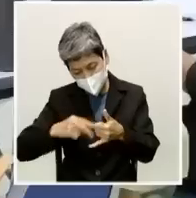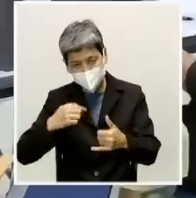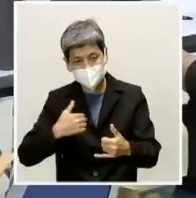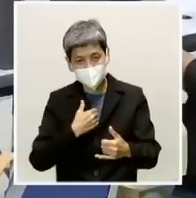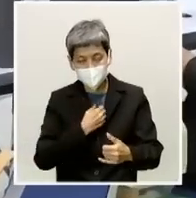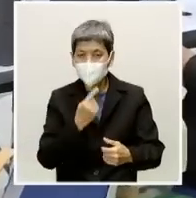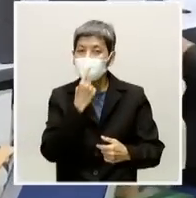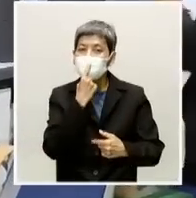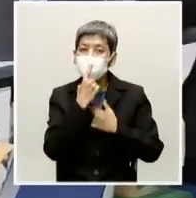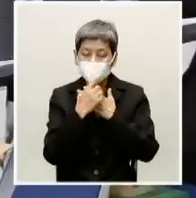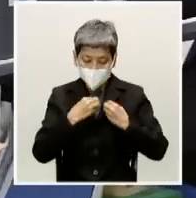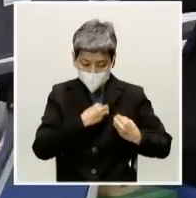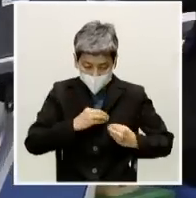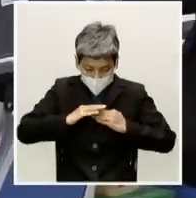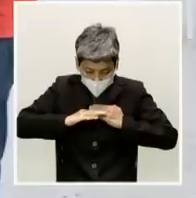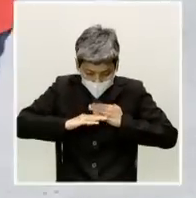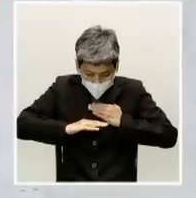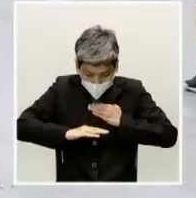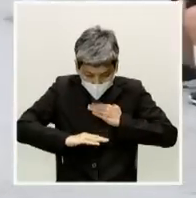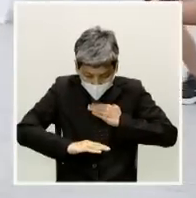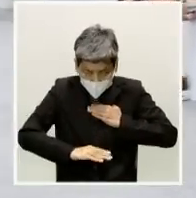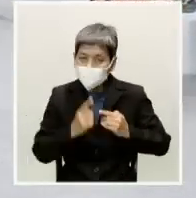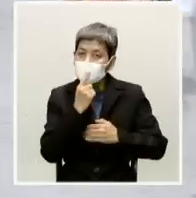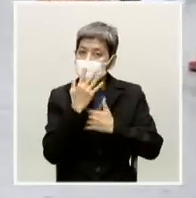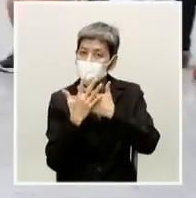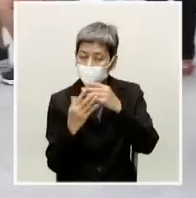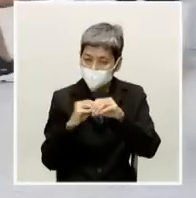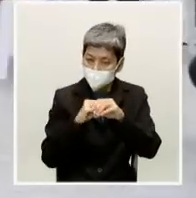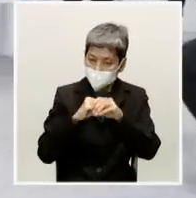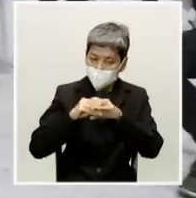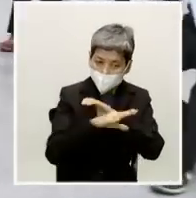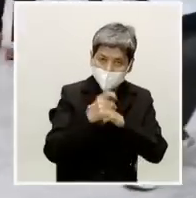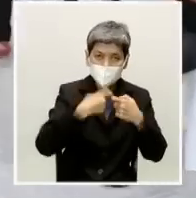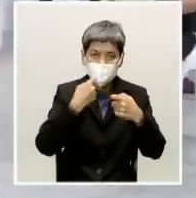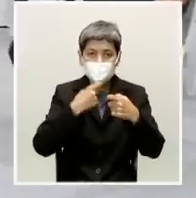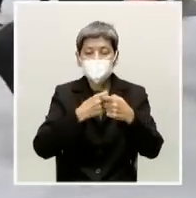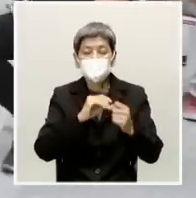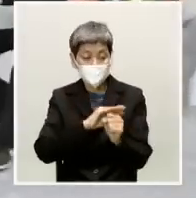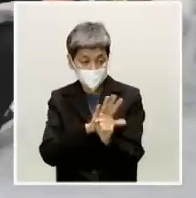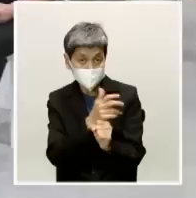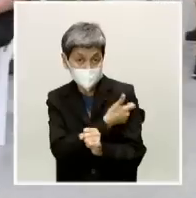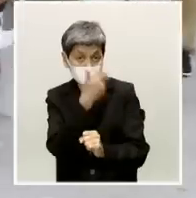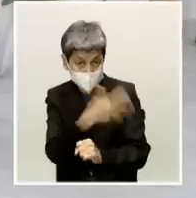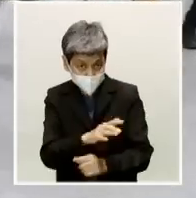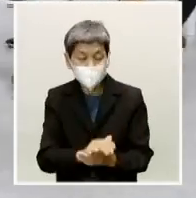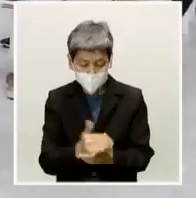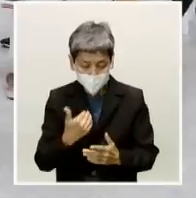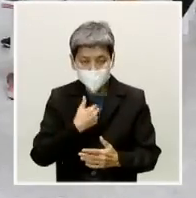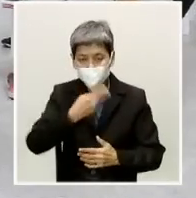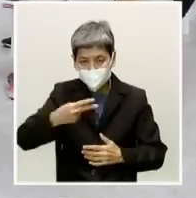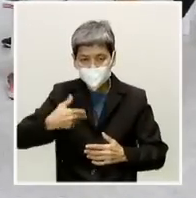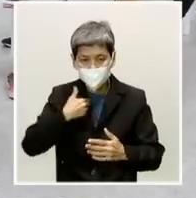ล็ดเลือดต่ำที่มีอาการหลอดเลือดอุดตันภายหลังได้รับวัคซีนโควิด-19 คือมีภาษาทางการ